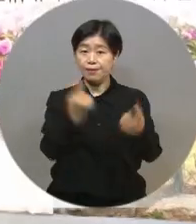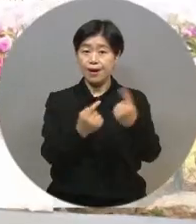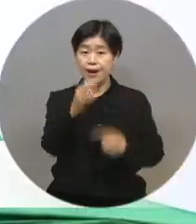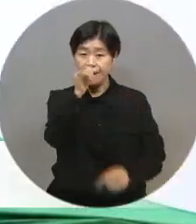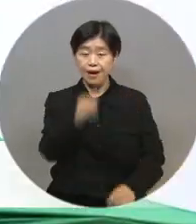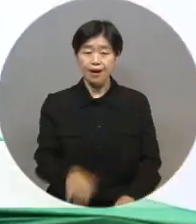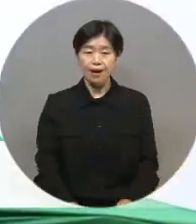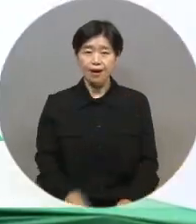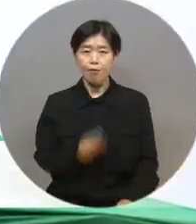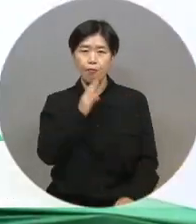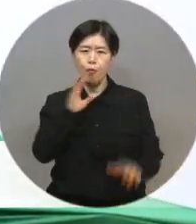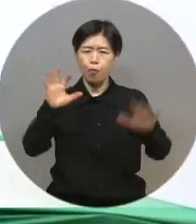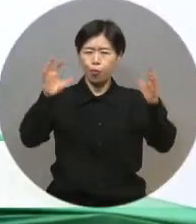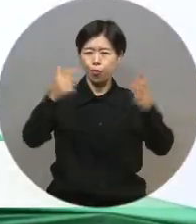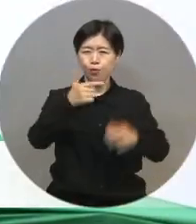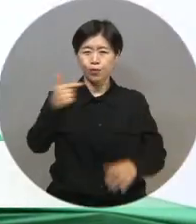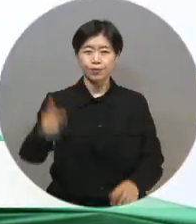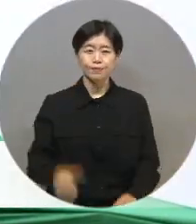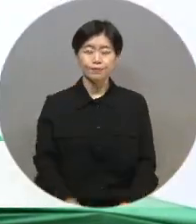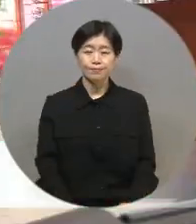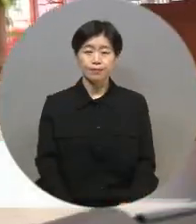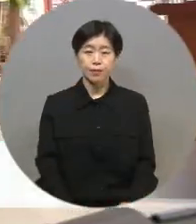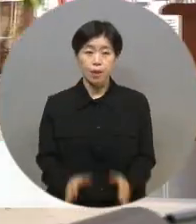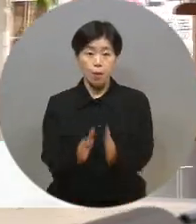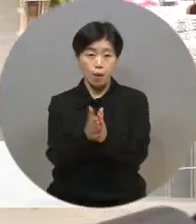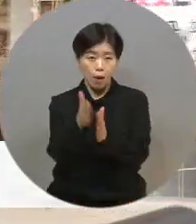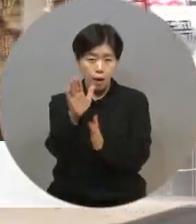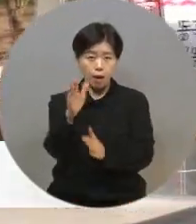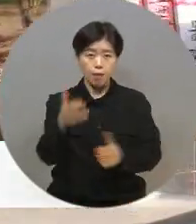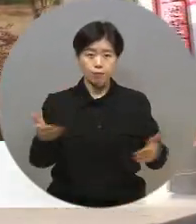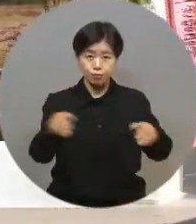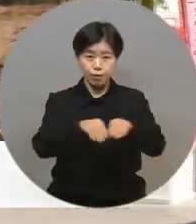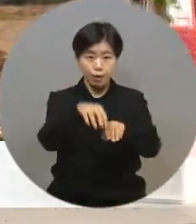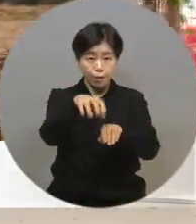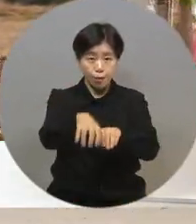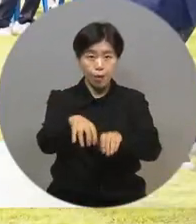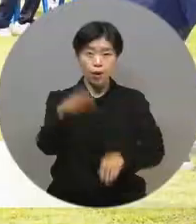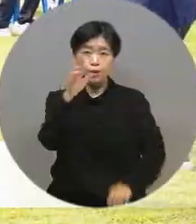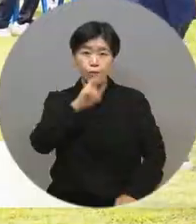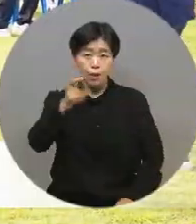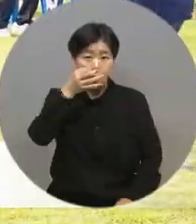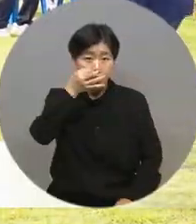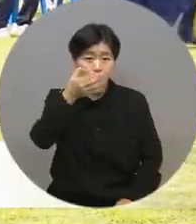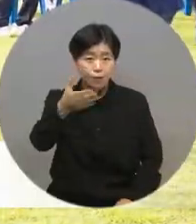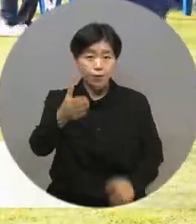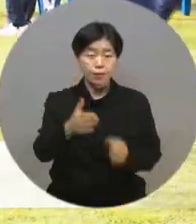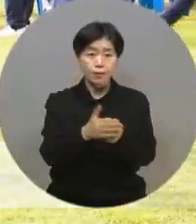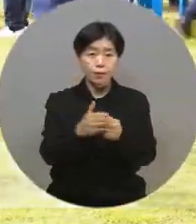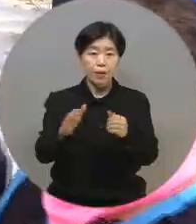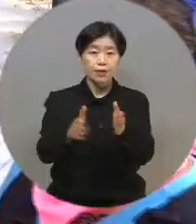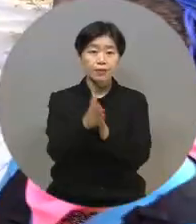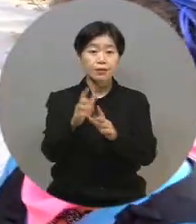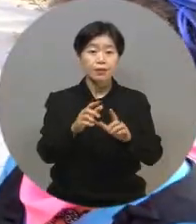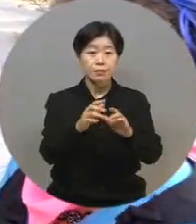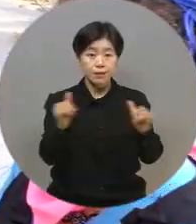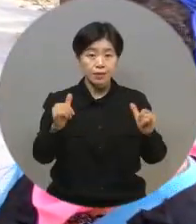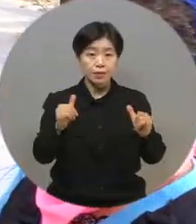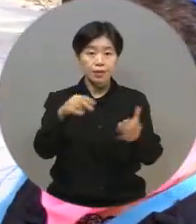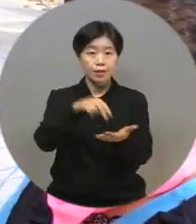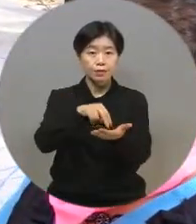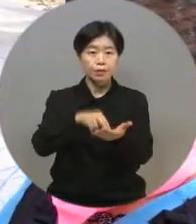관람객들에게 큰 호응을 얻었습니다. 화려한 무대와 어우러진 공연으로 지역 주민들은 가을 정취와 함께 즐거운